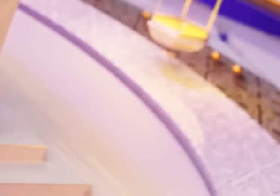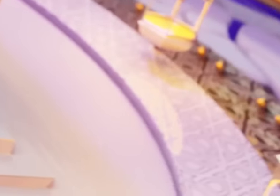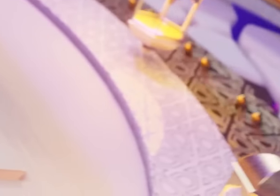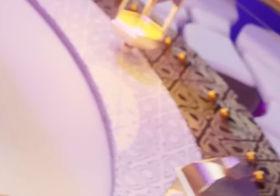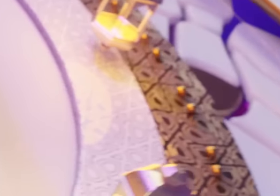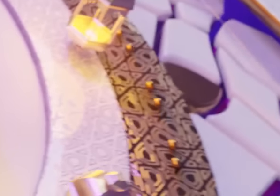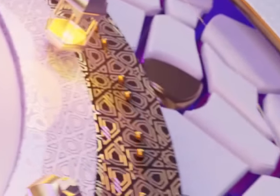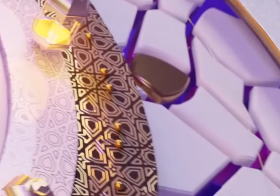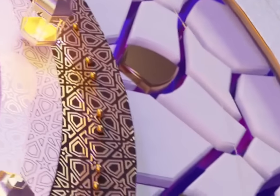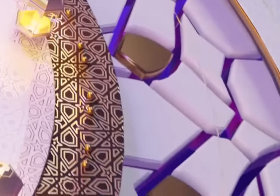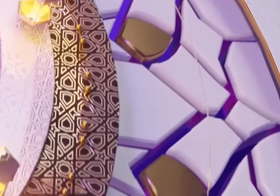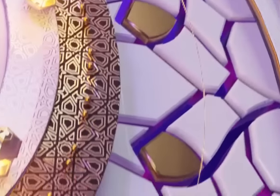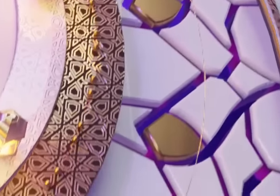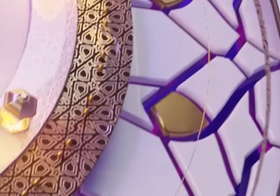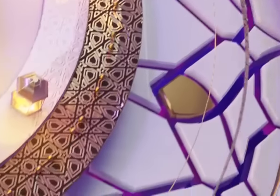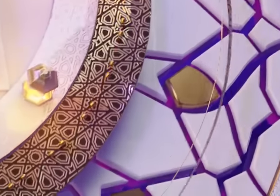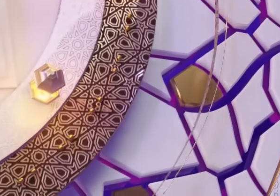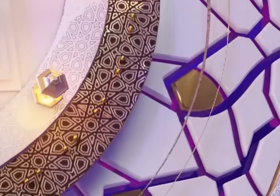رب